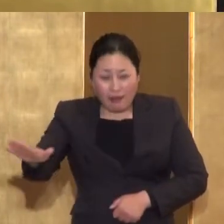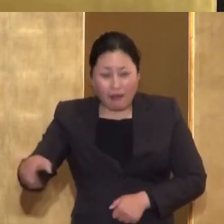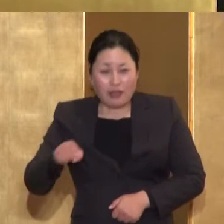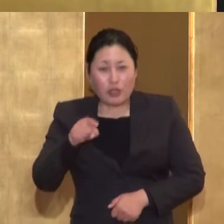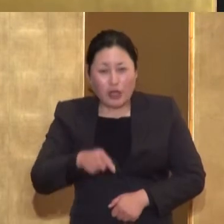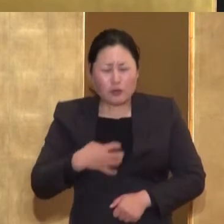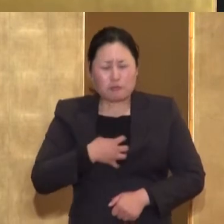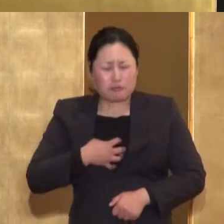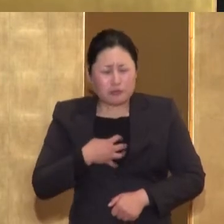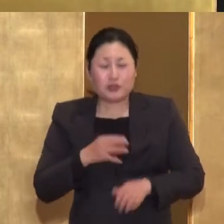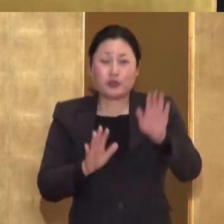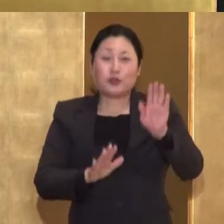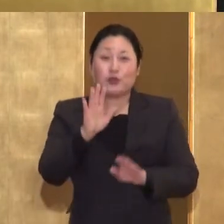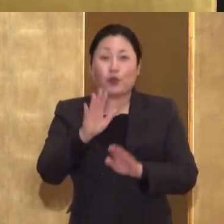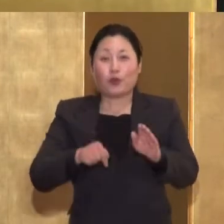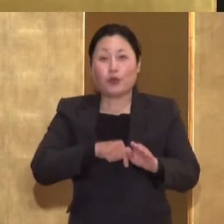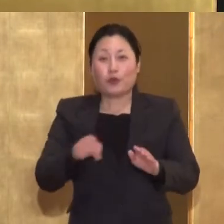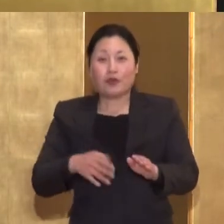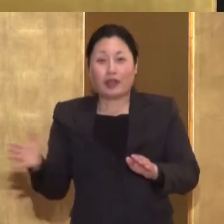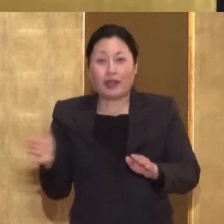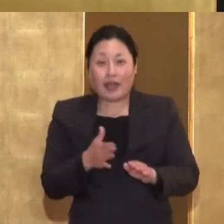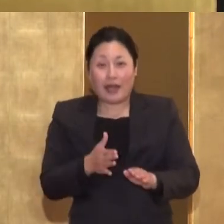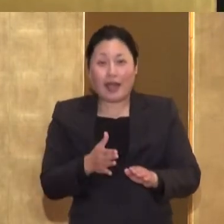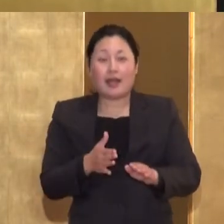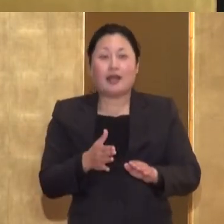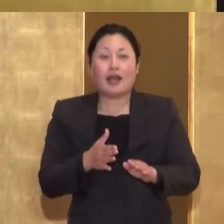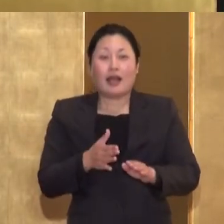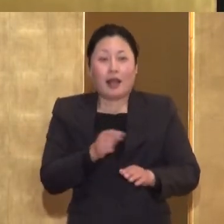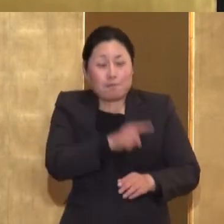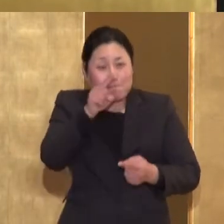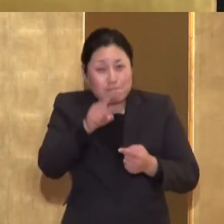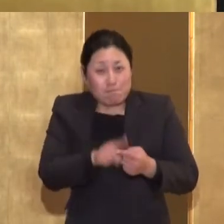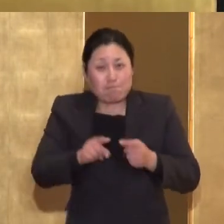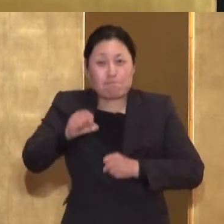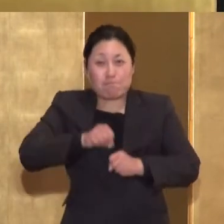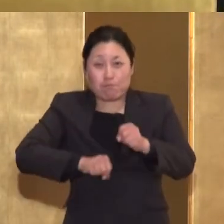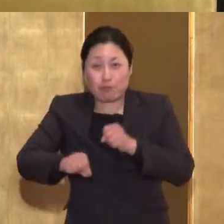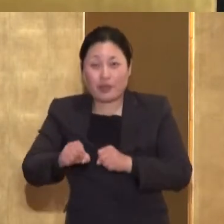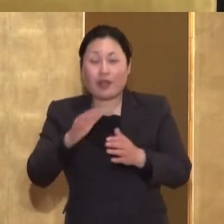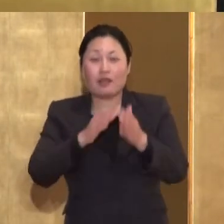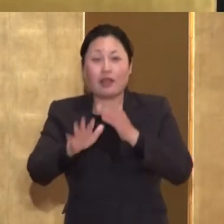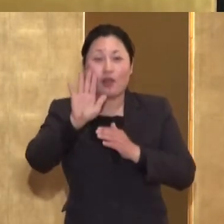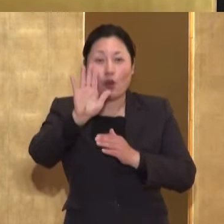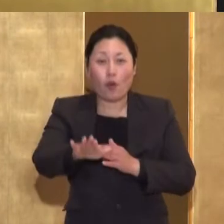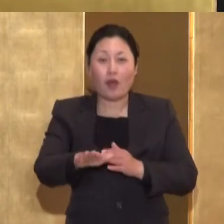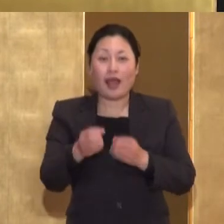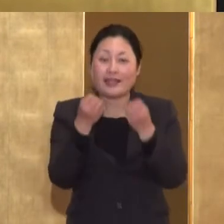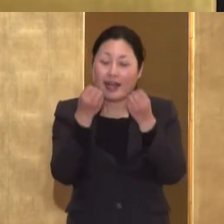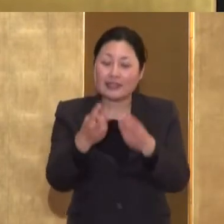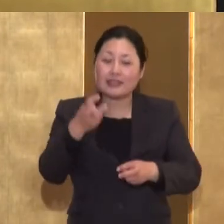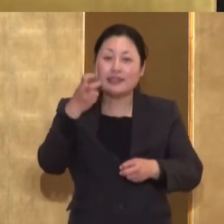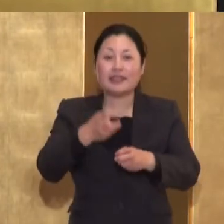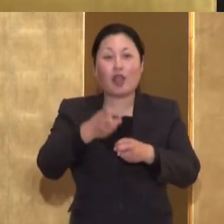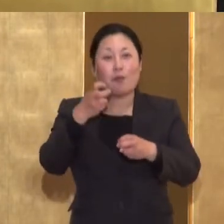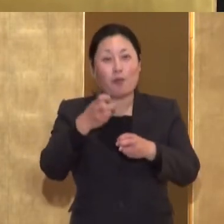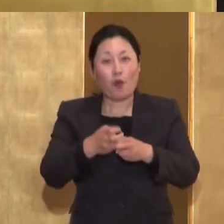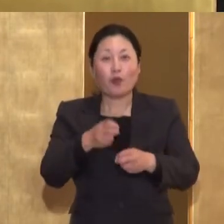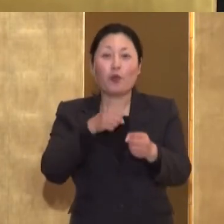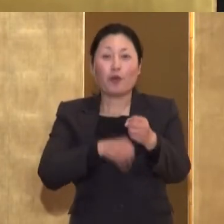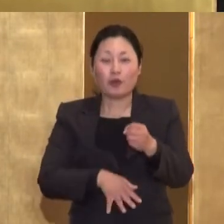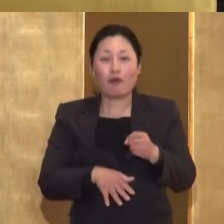乏の中から完全と立ち上がり、戦後新しい憲法のもと平和